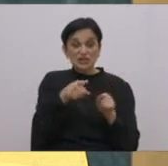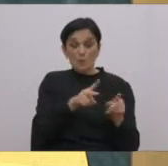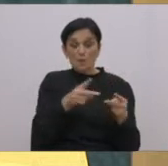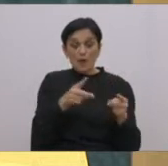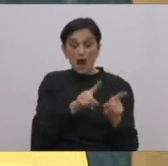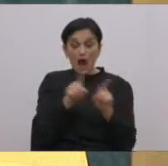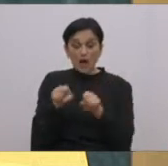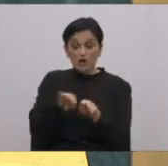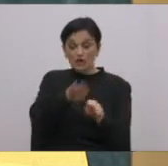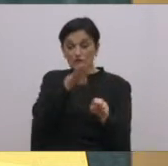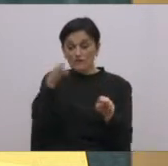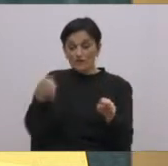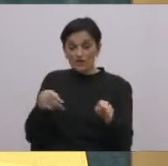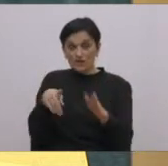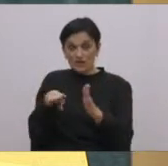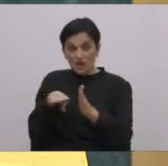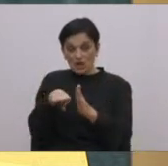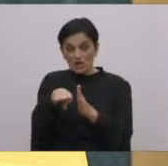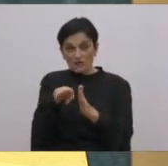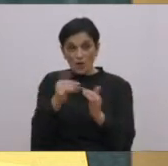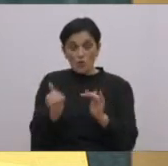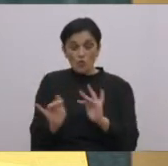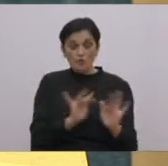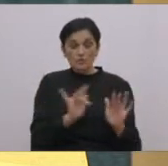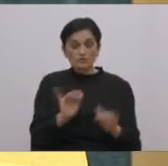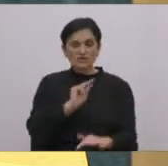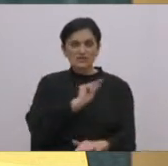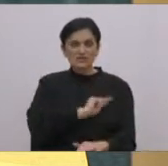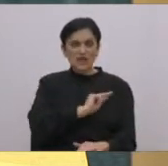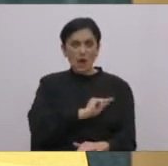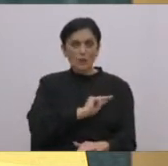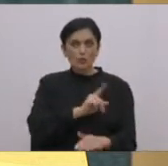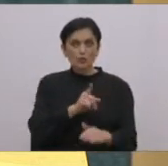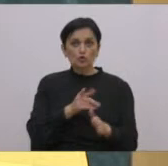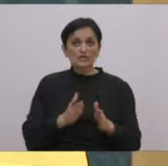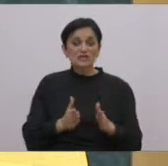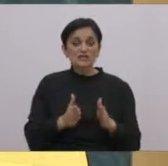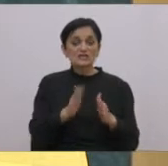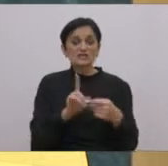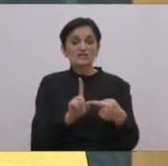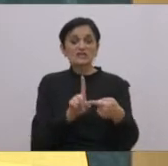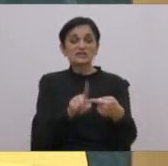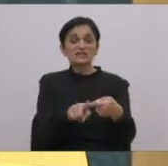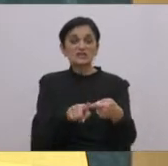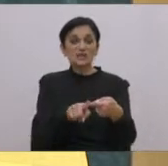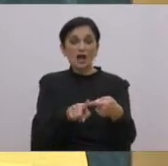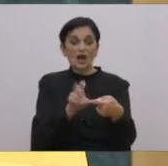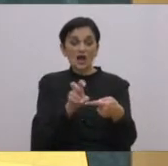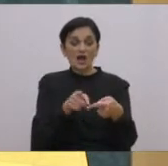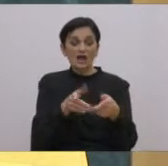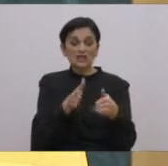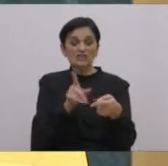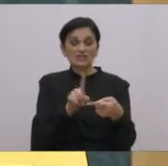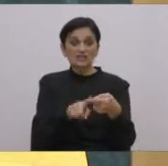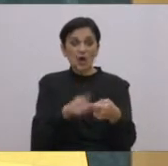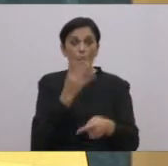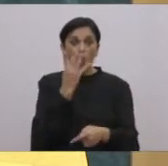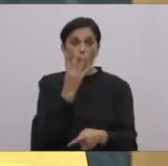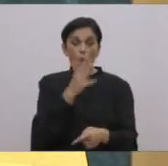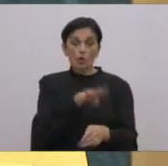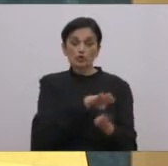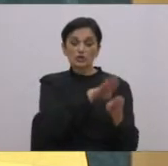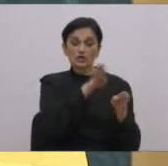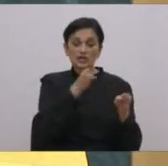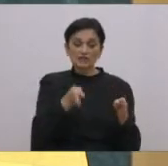uke, gapaneli, a sebe, mimdinare, samușauebi, misasul gzastan, dacă au și rebit, s-a dat, od hig birabi de, od hig